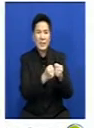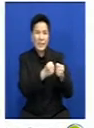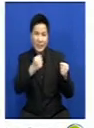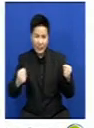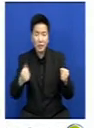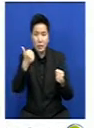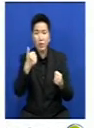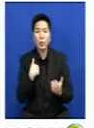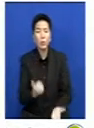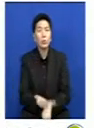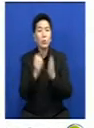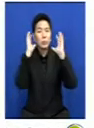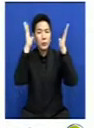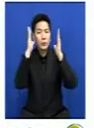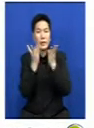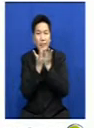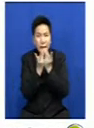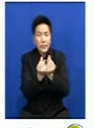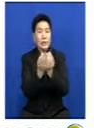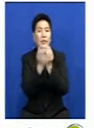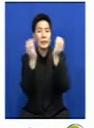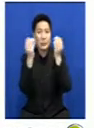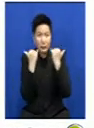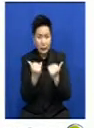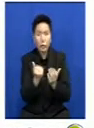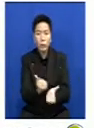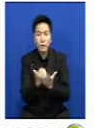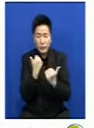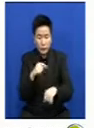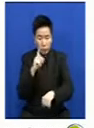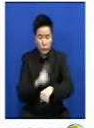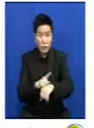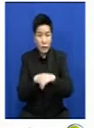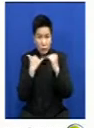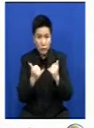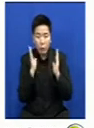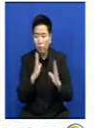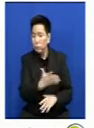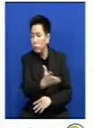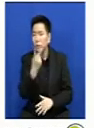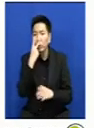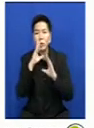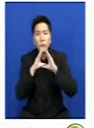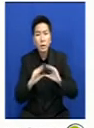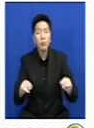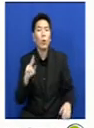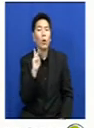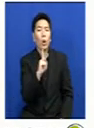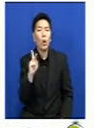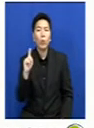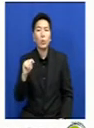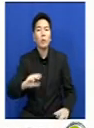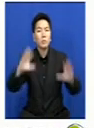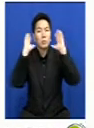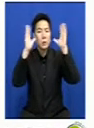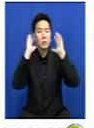แล้วก็อยากจะให้เร่งประชาสัมพันธ์เนื้อหาของร่างรัฐธรรมนูญด้วยเพราะว่าขณะนี้ไม่มีกระแสเลยดูแล้วกกต.เนี่ยยังคงอ่อนเรื่องการประ